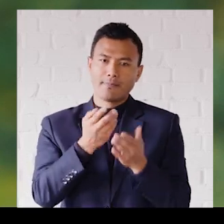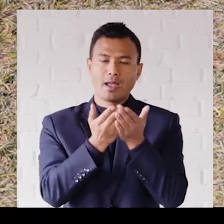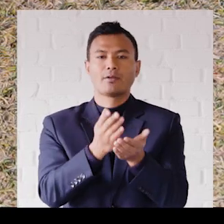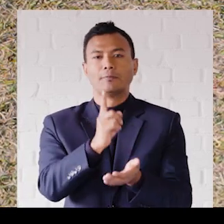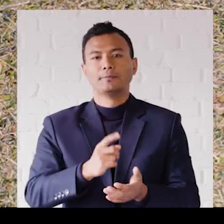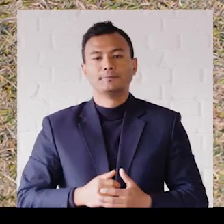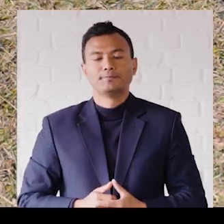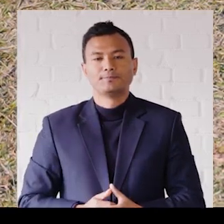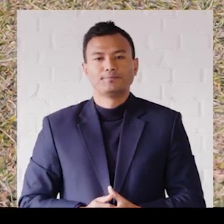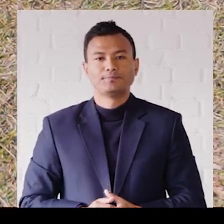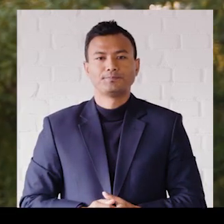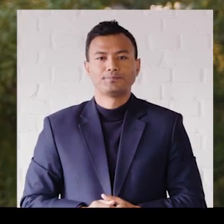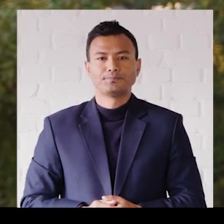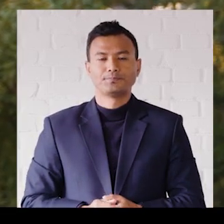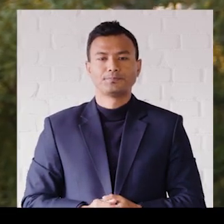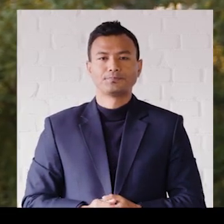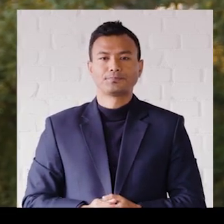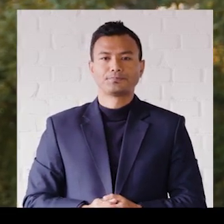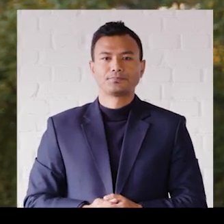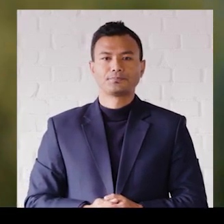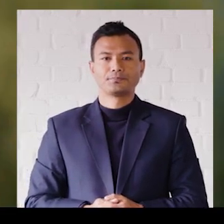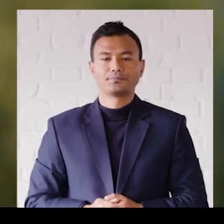रहे हैं।